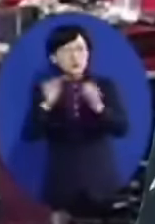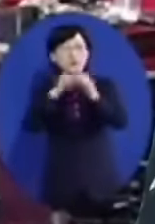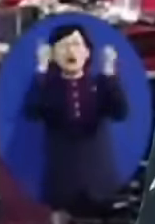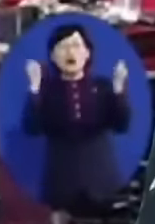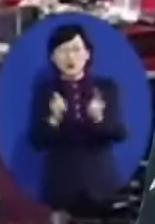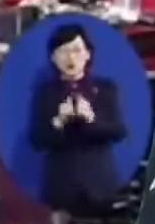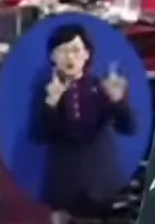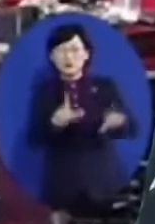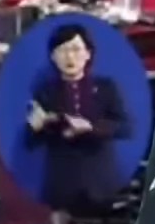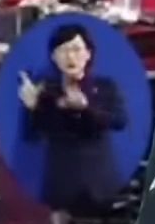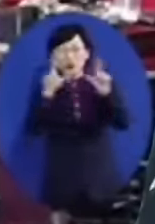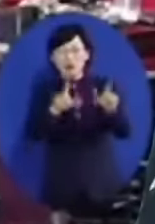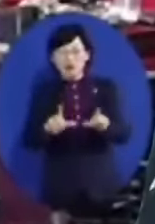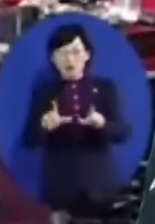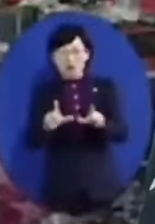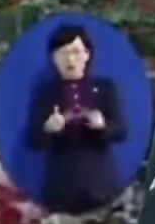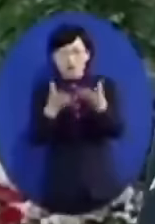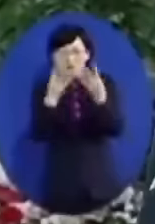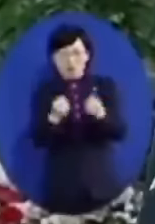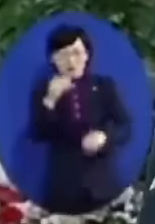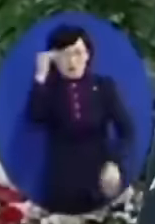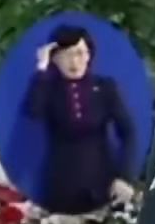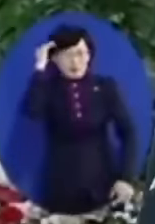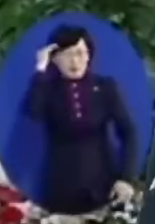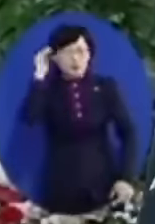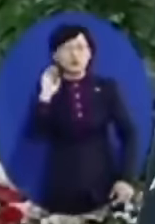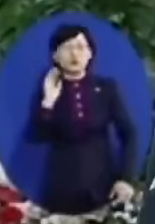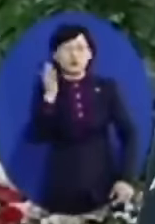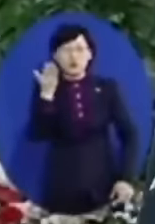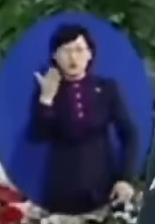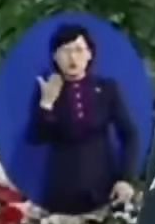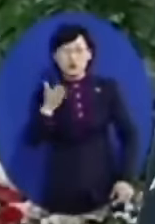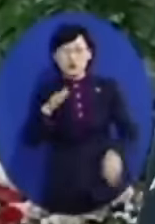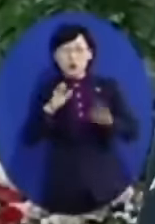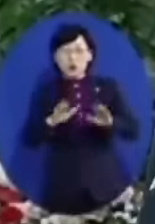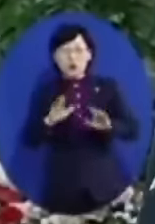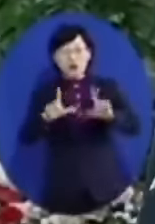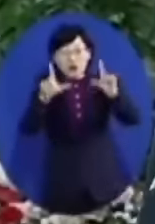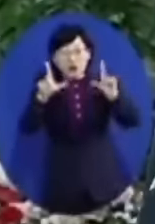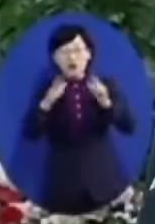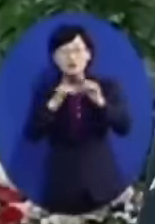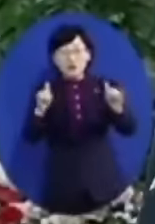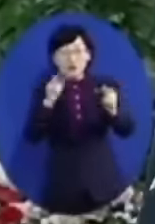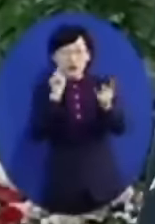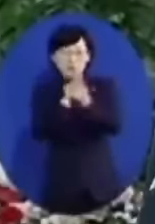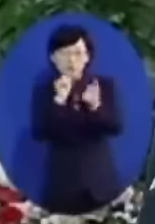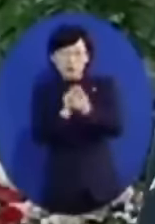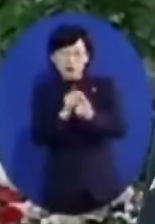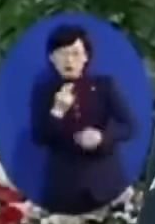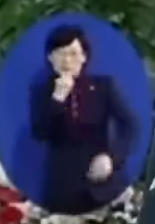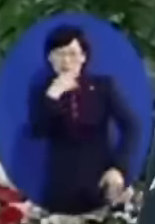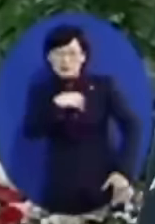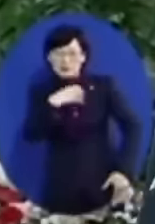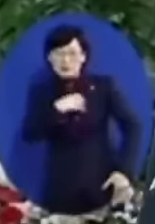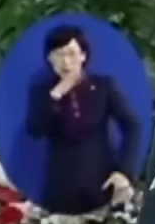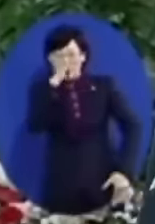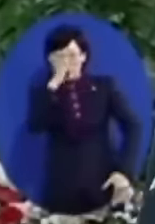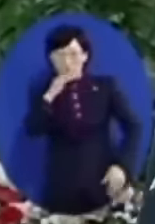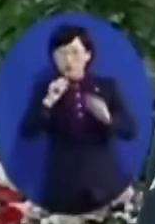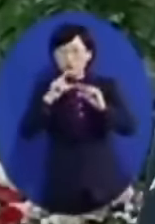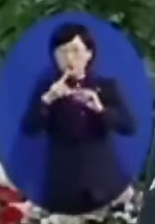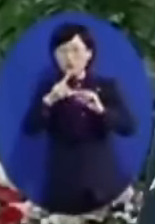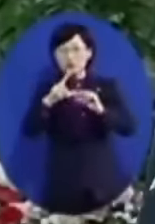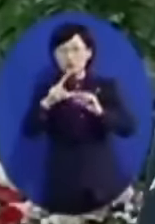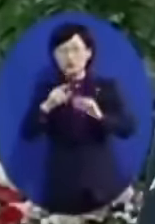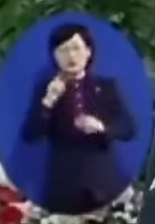사회생활에 적지 않는 지장을 받게 되는 것입니다. 이처럼 오늘날 인간이 당하는 치명적인 병들은 거의 대부분이